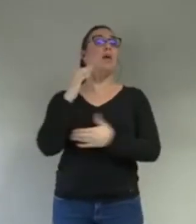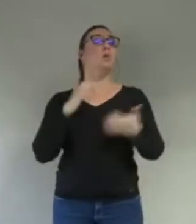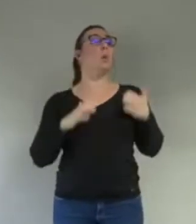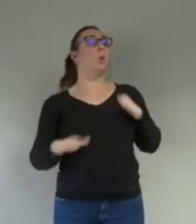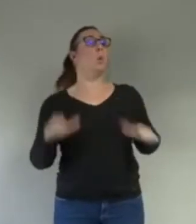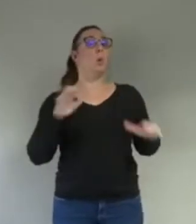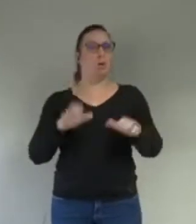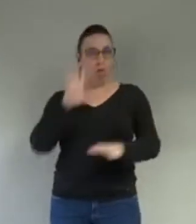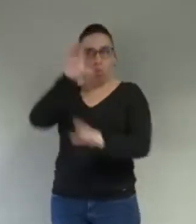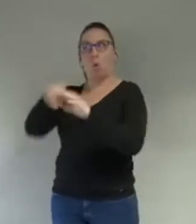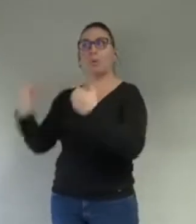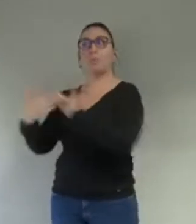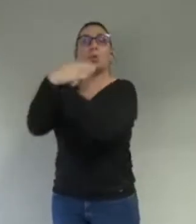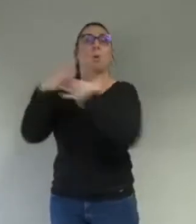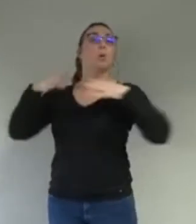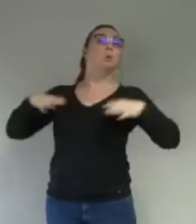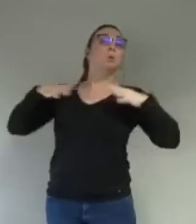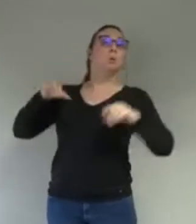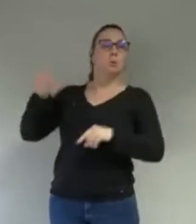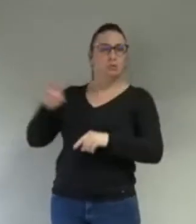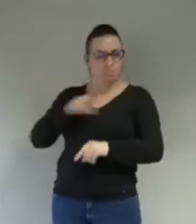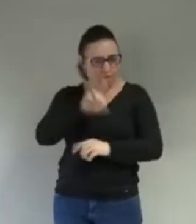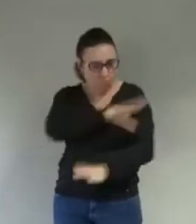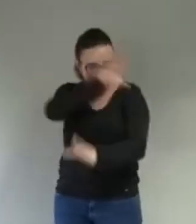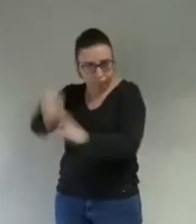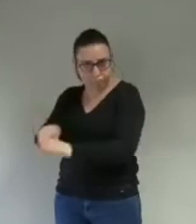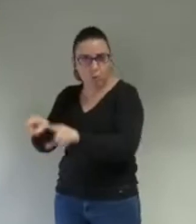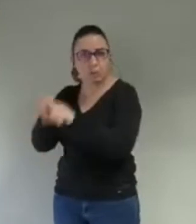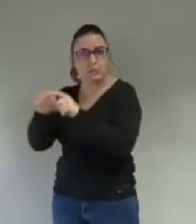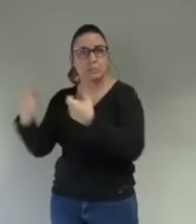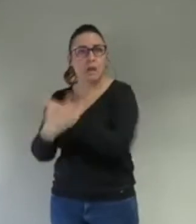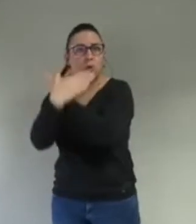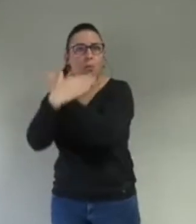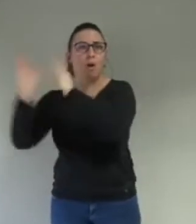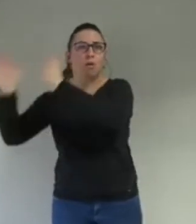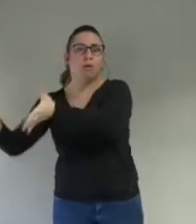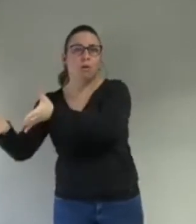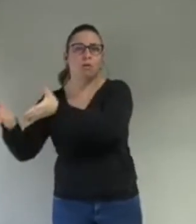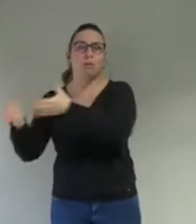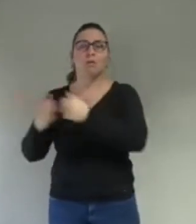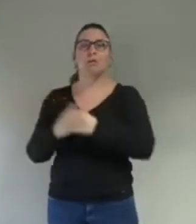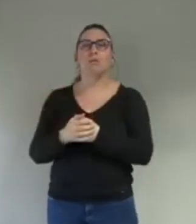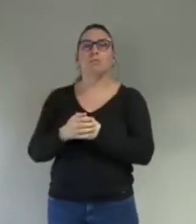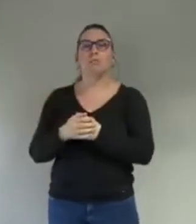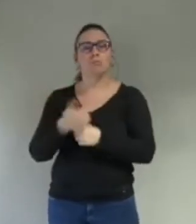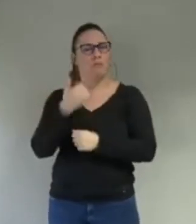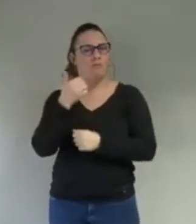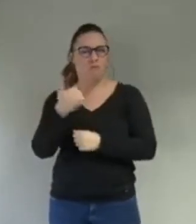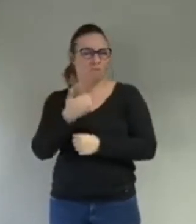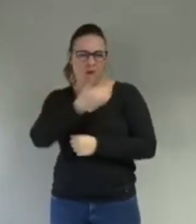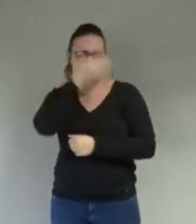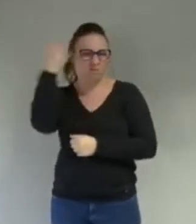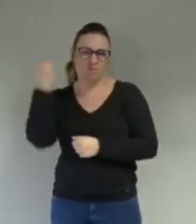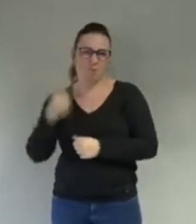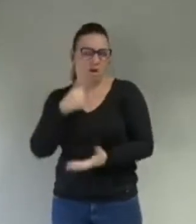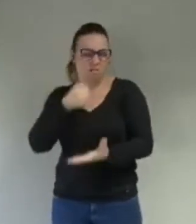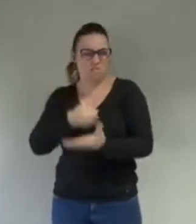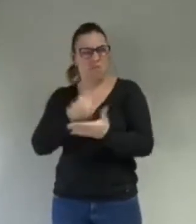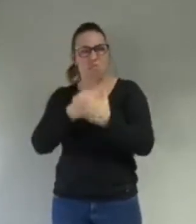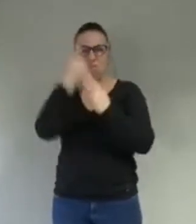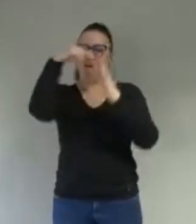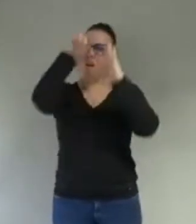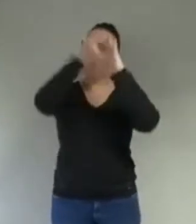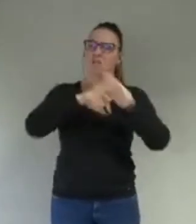de la métropole, où vous faites pourtant partie de l'exécutif. Vous ne connaissez décidément pas le minimum d'éthique